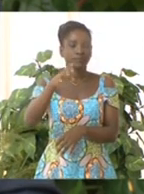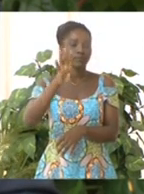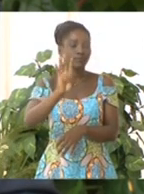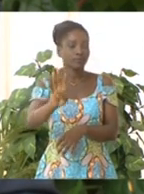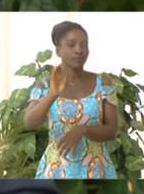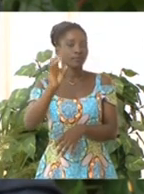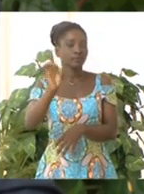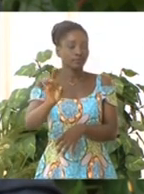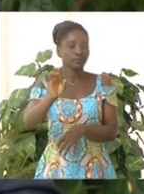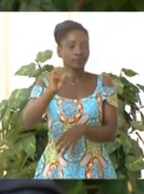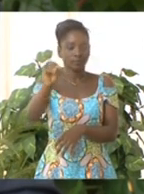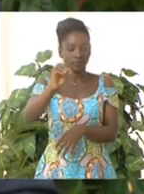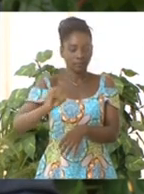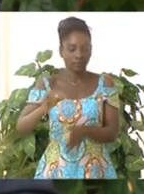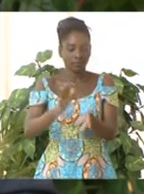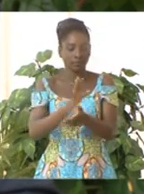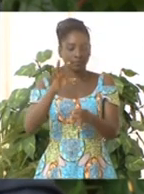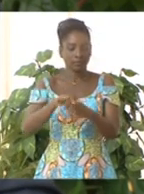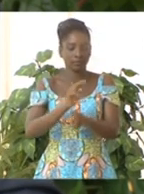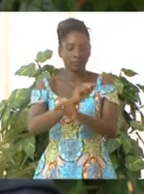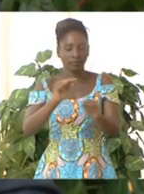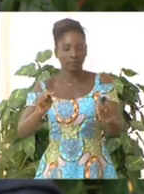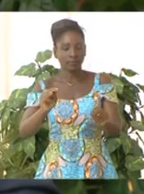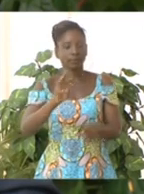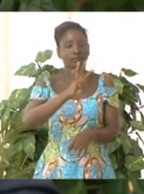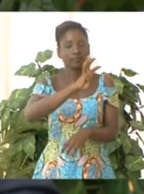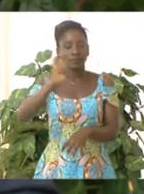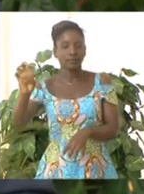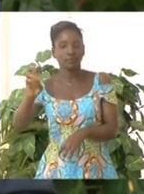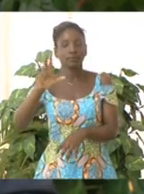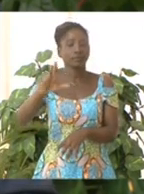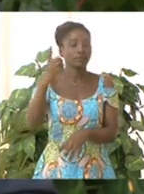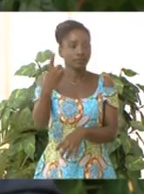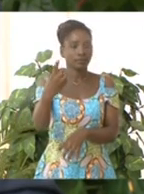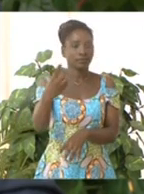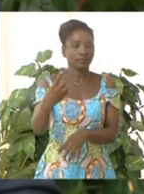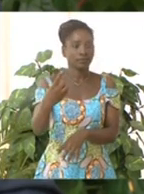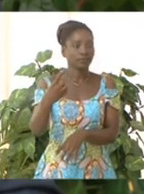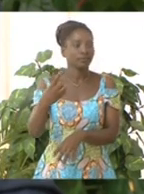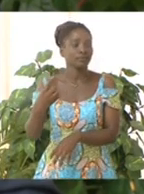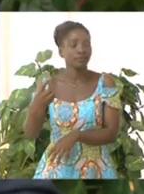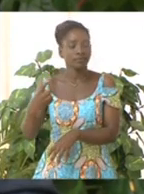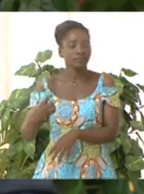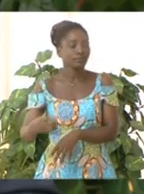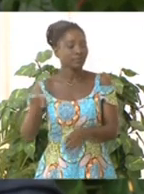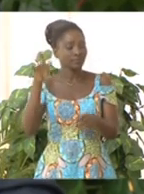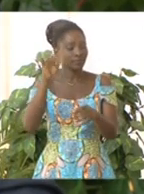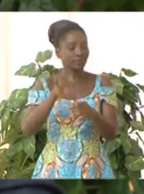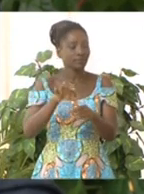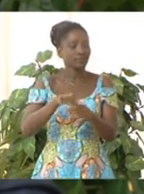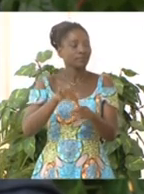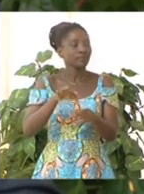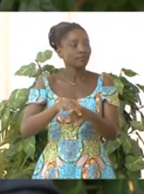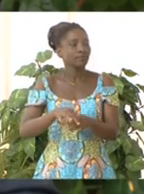Bulletin nul 431, soit 2,44%. Bulletin blanc